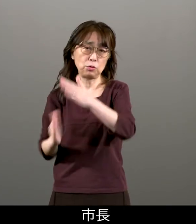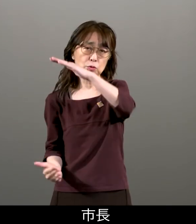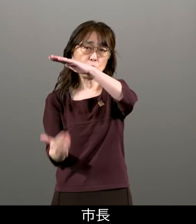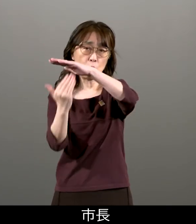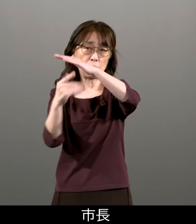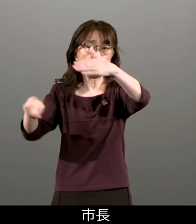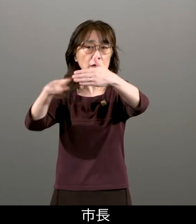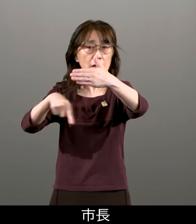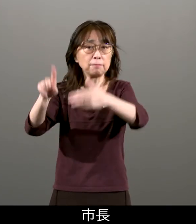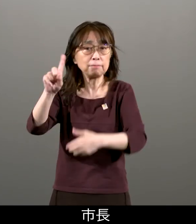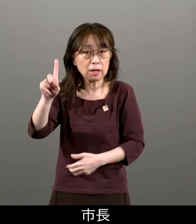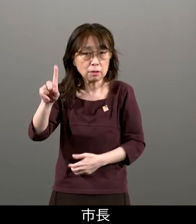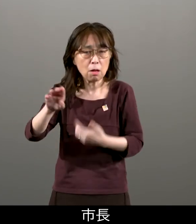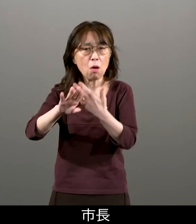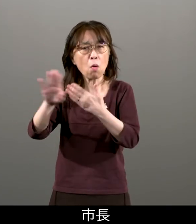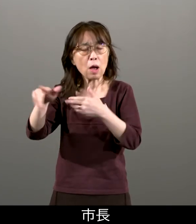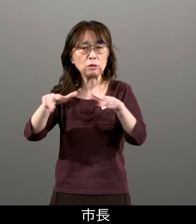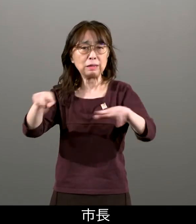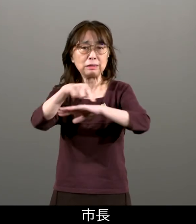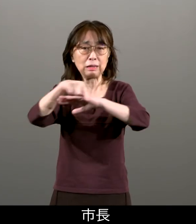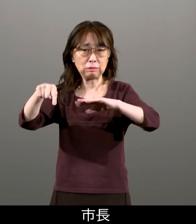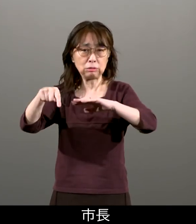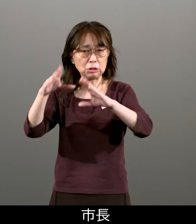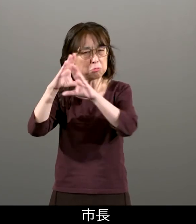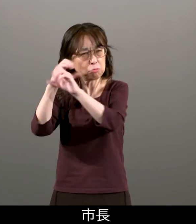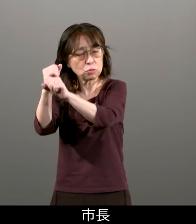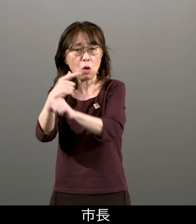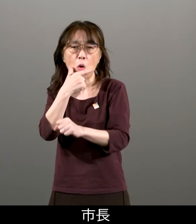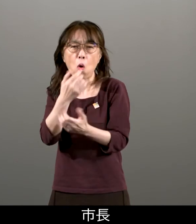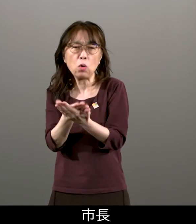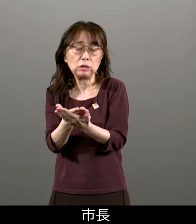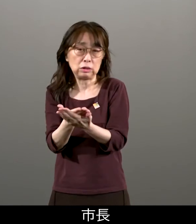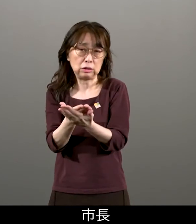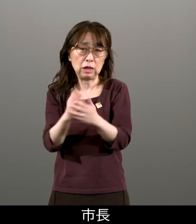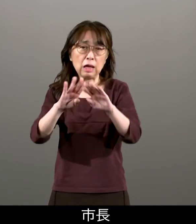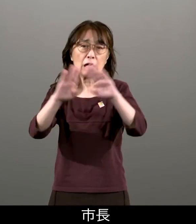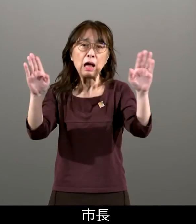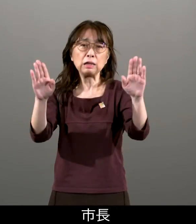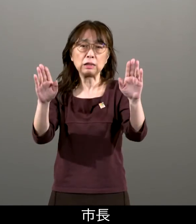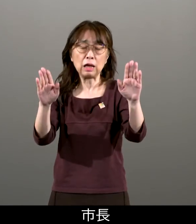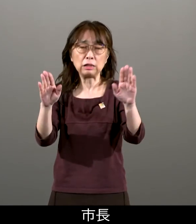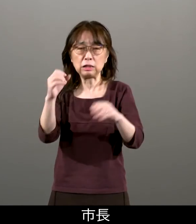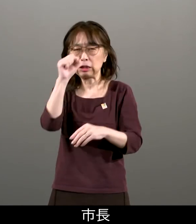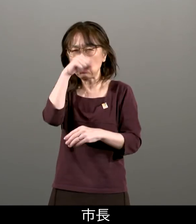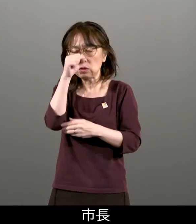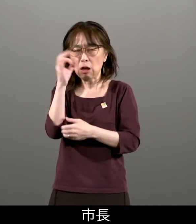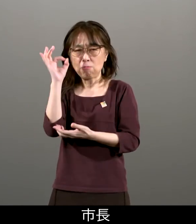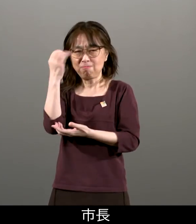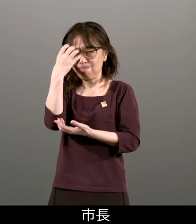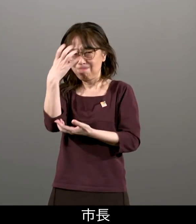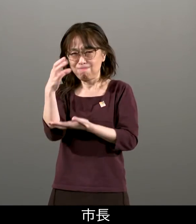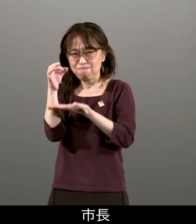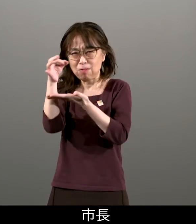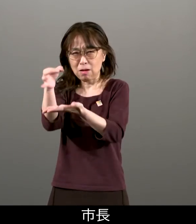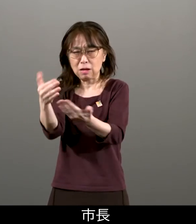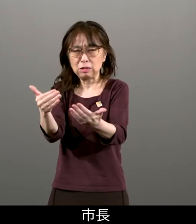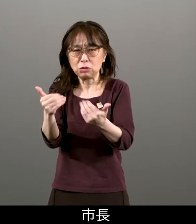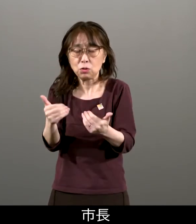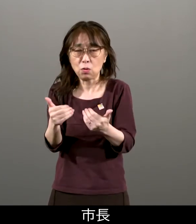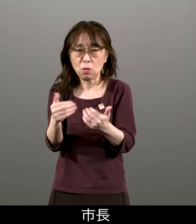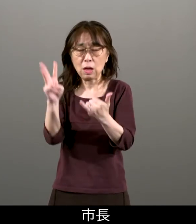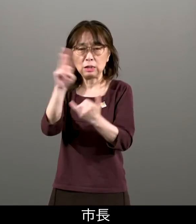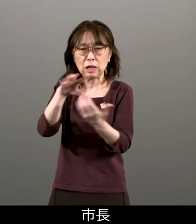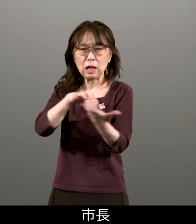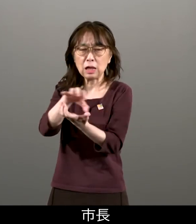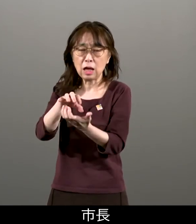、他の施策に注力してほしい、開催に多額の予算が必要、災害や感